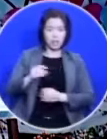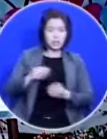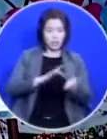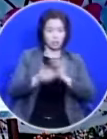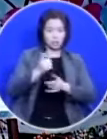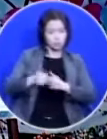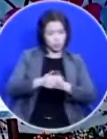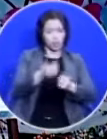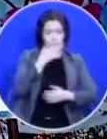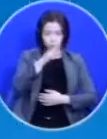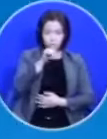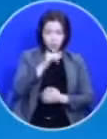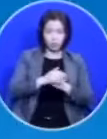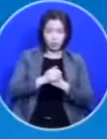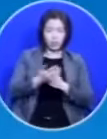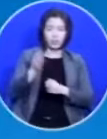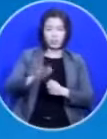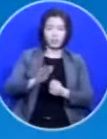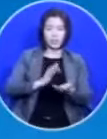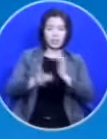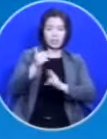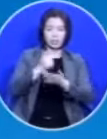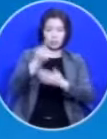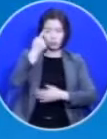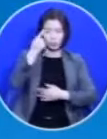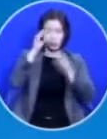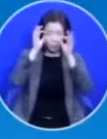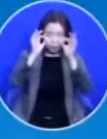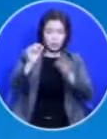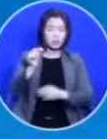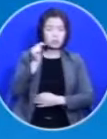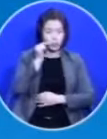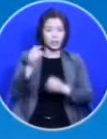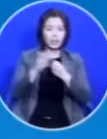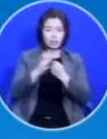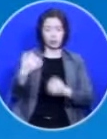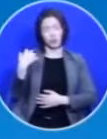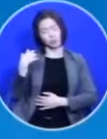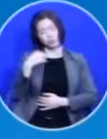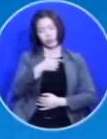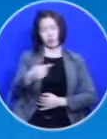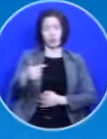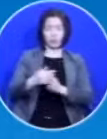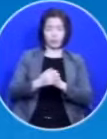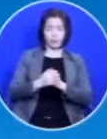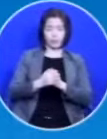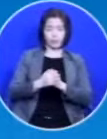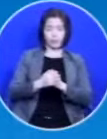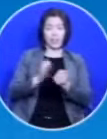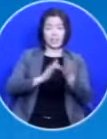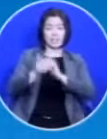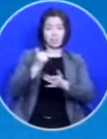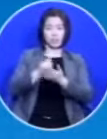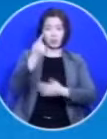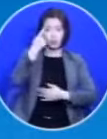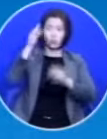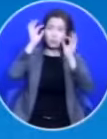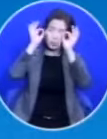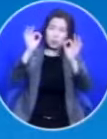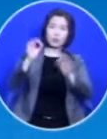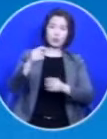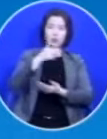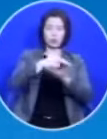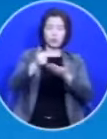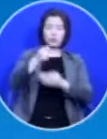그러나 예수님의 눈을 보지 못했기 때문에 부담스러운 거예요 예수님의 눈을 보고 주님의